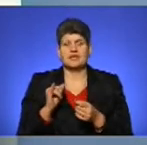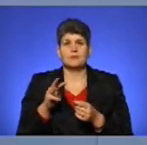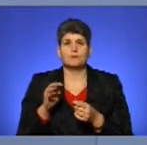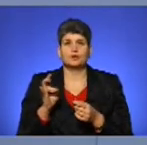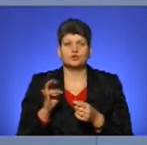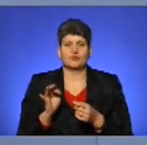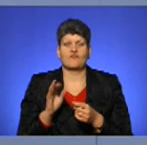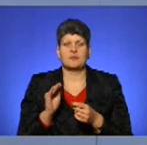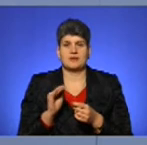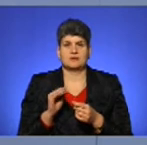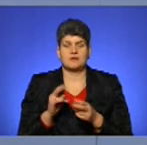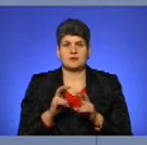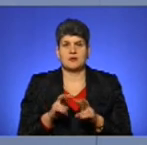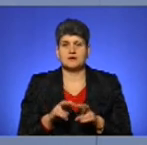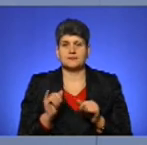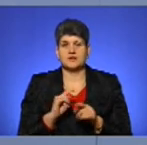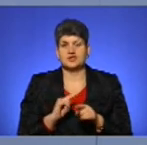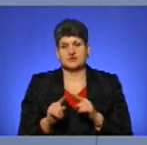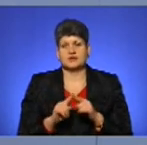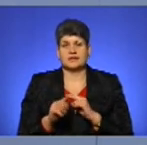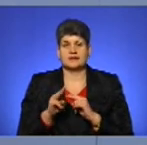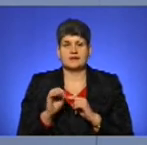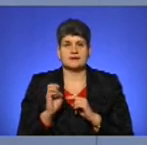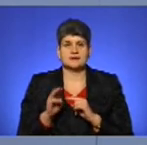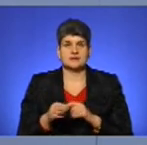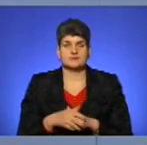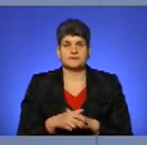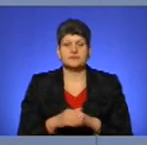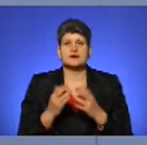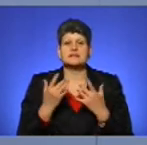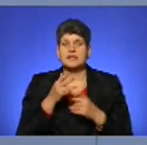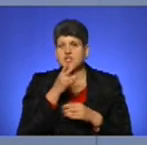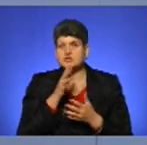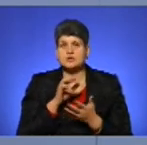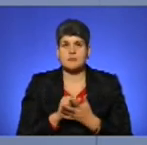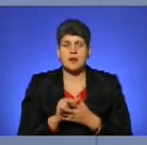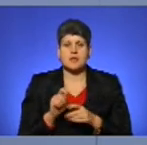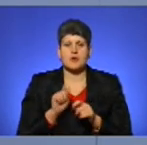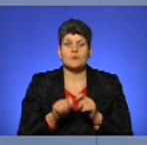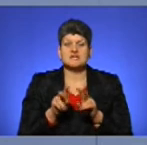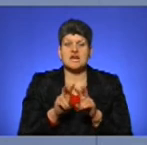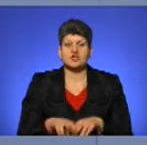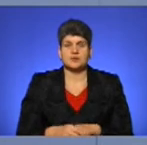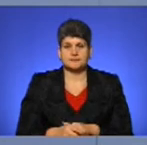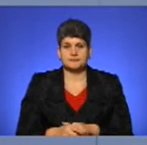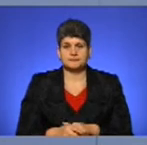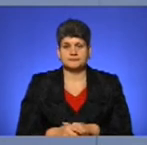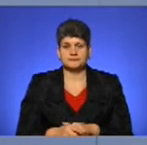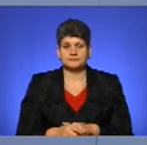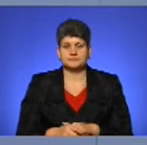імуноферментного аналізу, а і швидким тестом. От, власне, скільки часу займає обстеження?